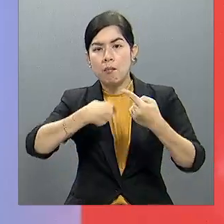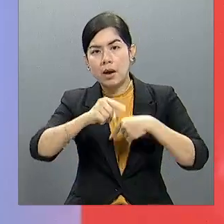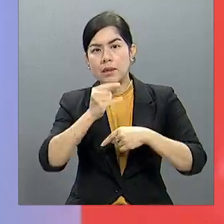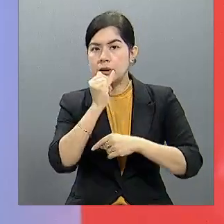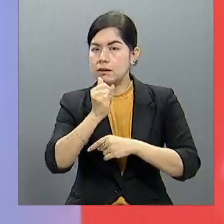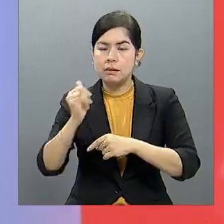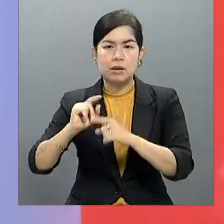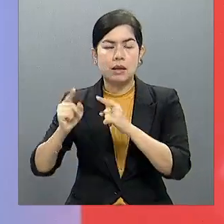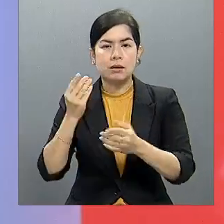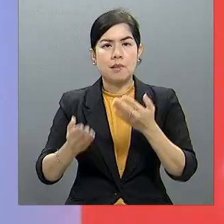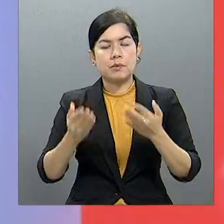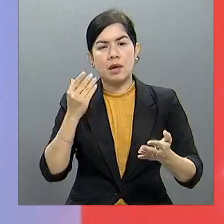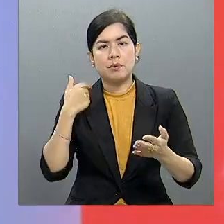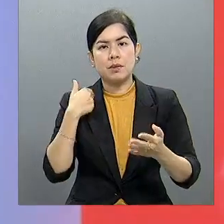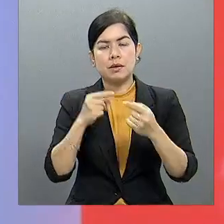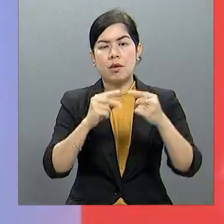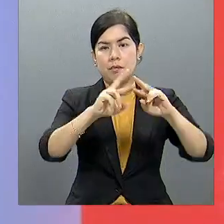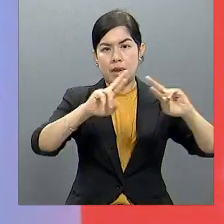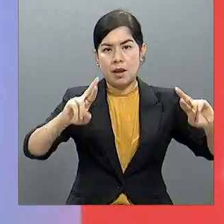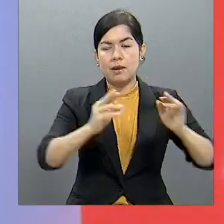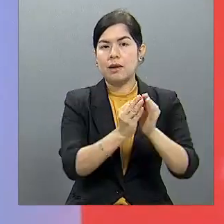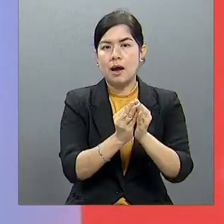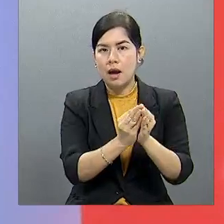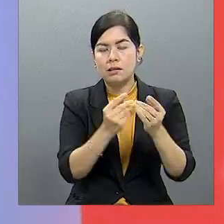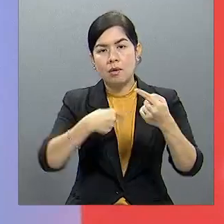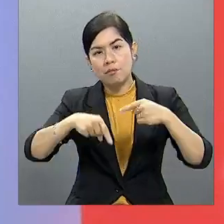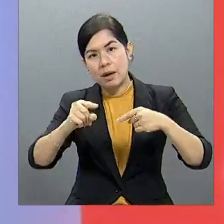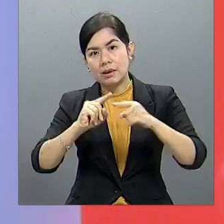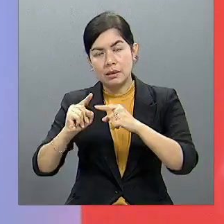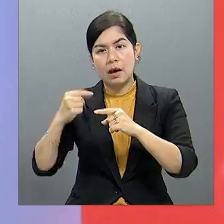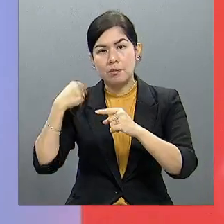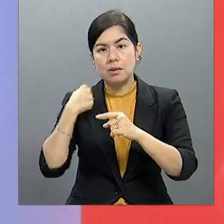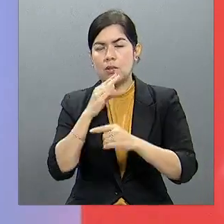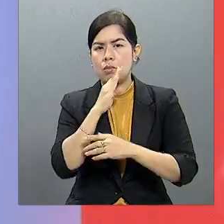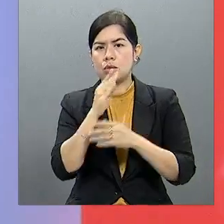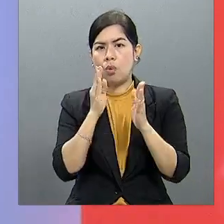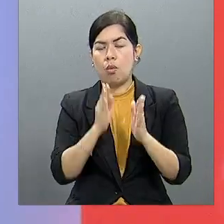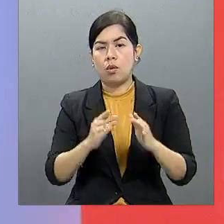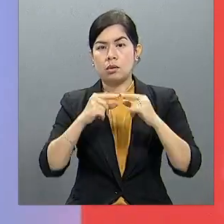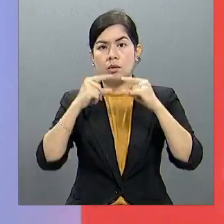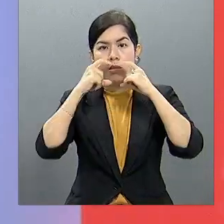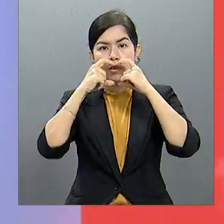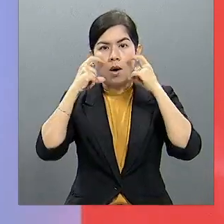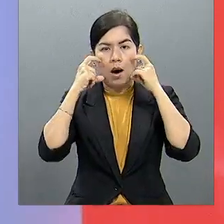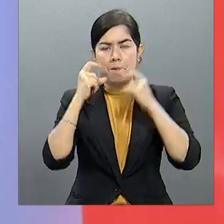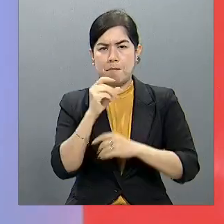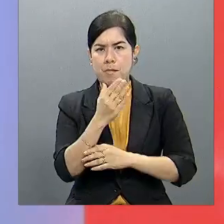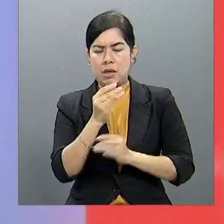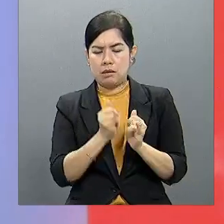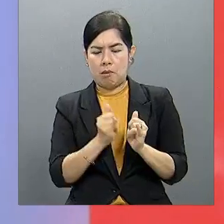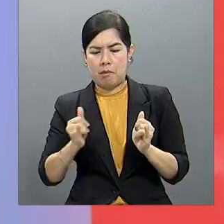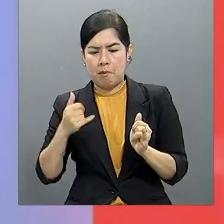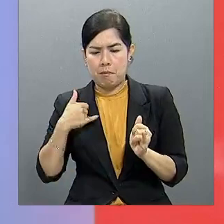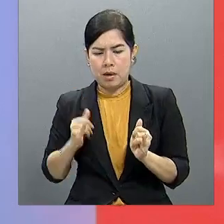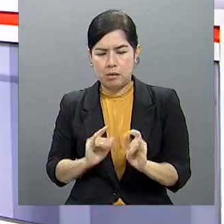ามร้านอาหาร หือว ไปพื้นที่สาธรณะแล้เห็นคนไม่สุมหนากากอนามัยหรอว่าเว้นระยะ่างจสงคมเดินมาใ Camp ให